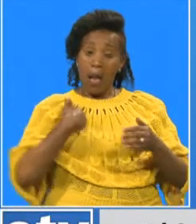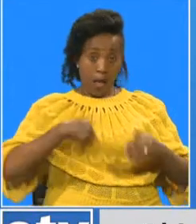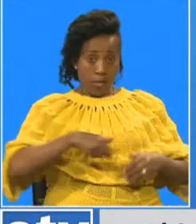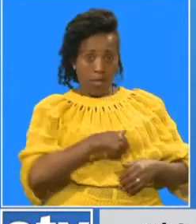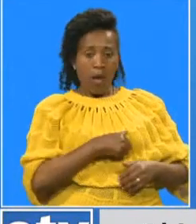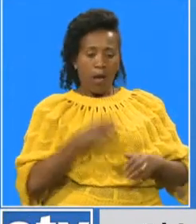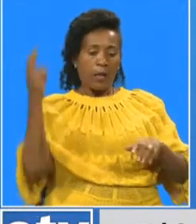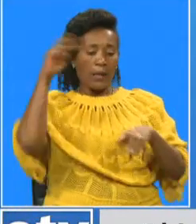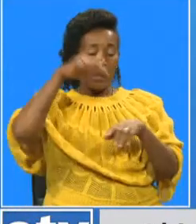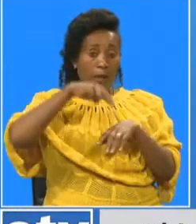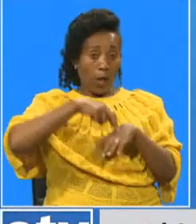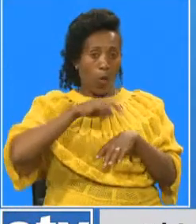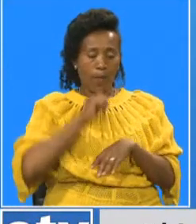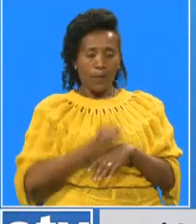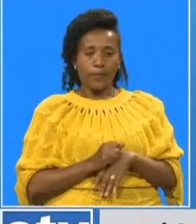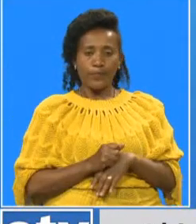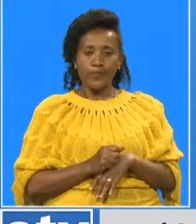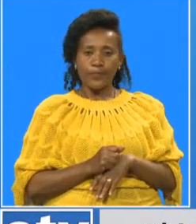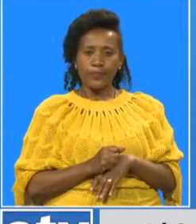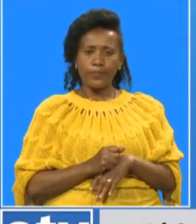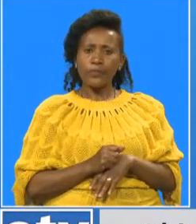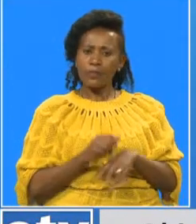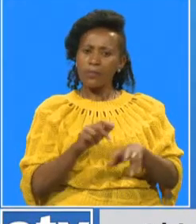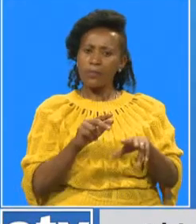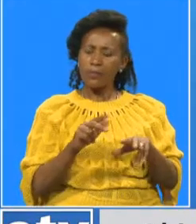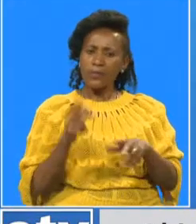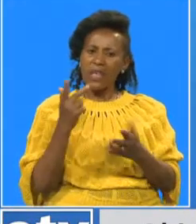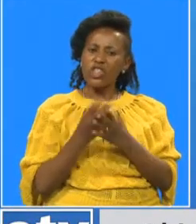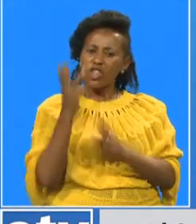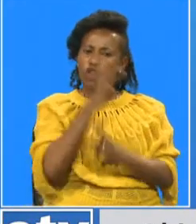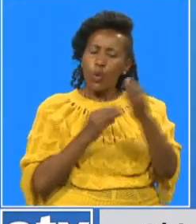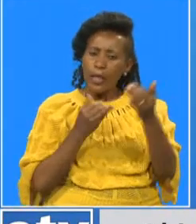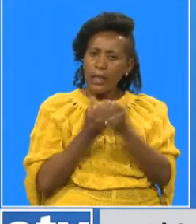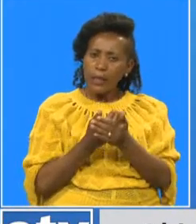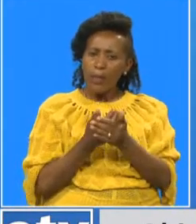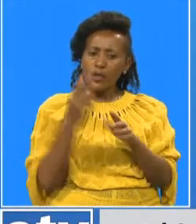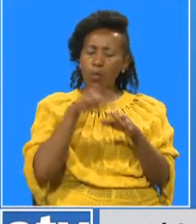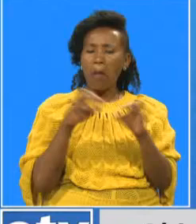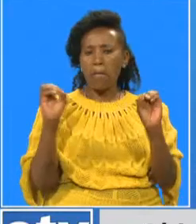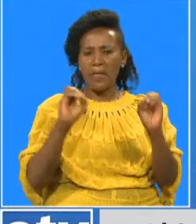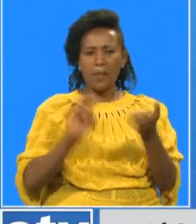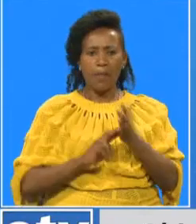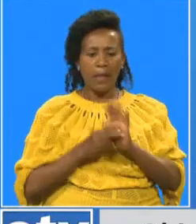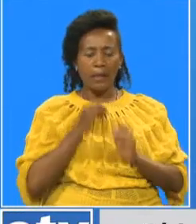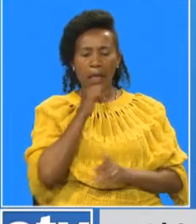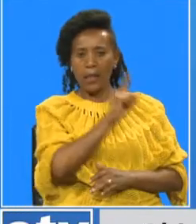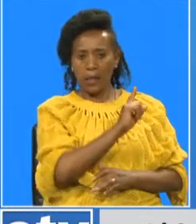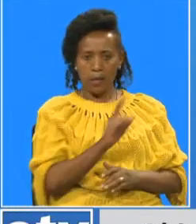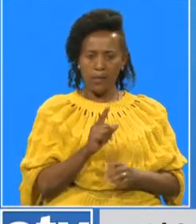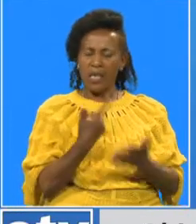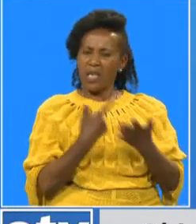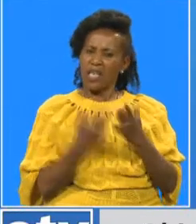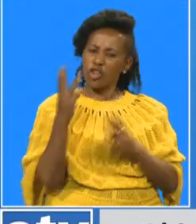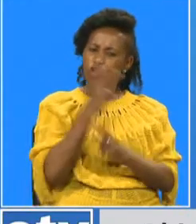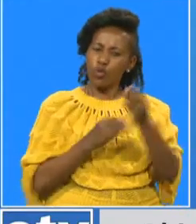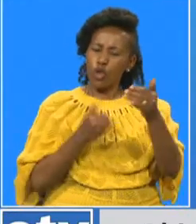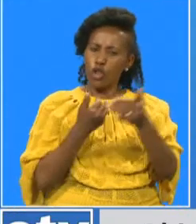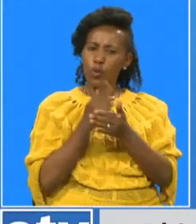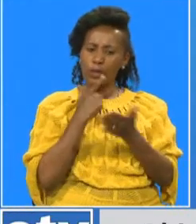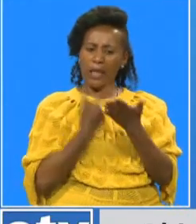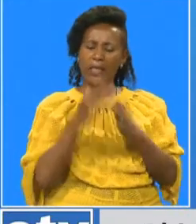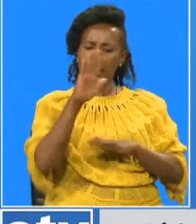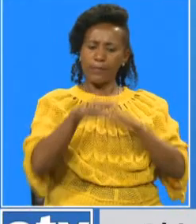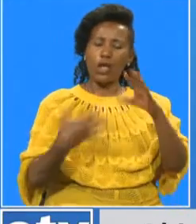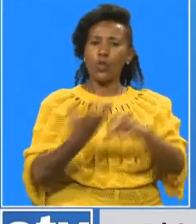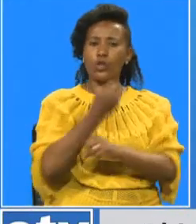ለእኛ እንደ ተቋም ክራይሲሱ የደረሰባቸው ተቋማት ቢሆኑ ምንም ማለት አይደለም፣ በቃ ክራይሲሱ ደርሶበት ነው ይህን